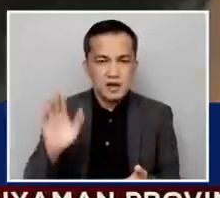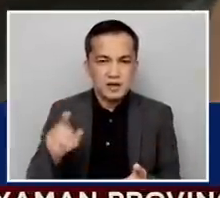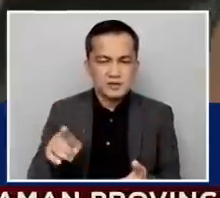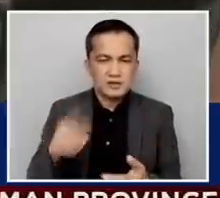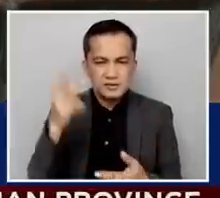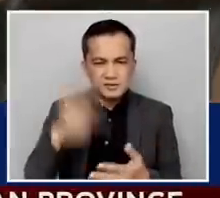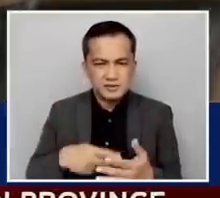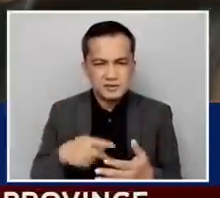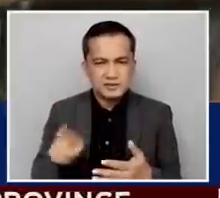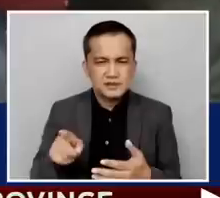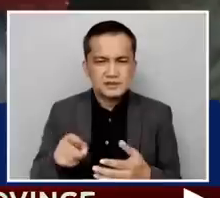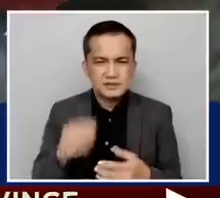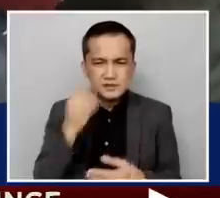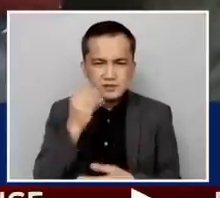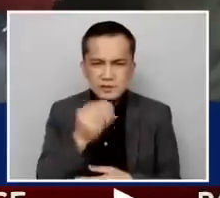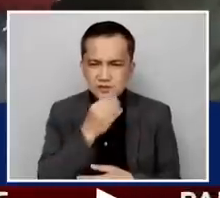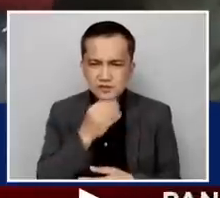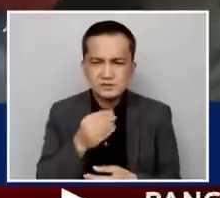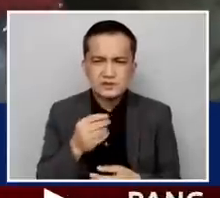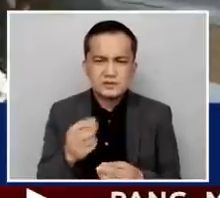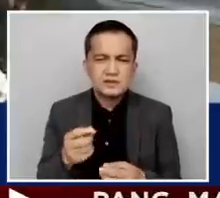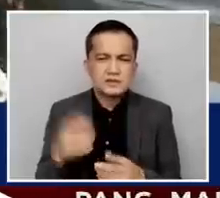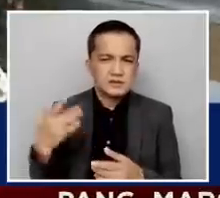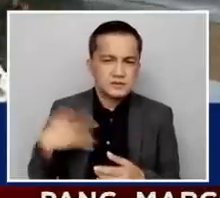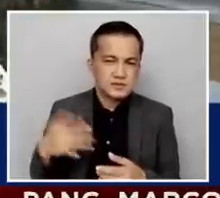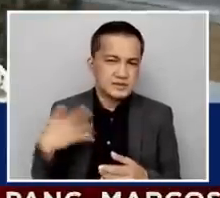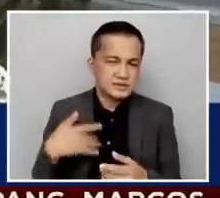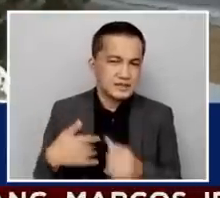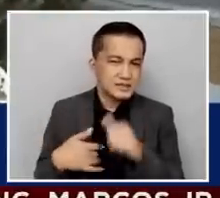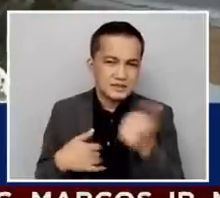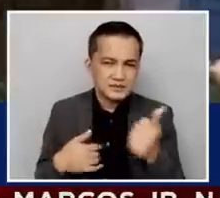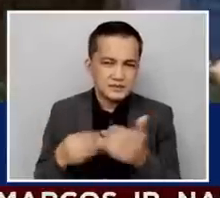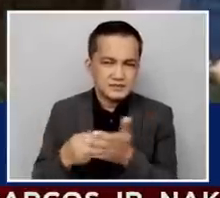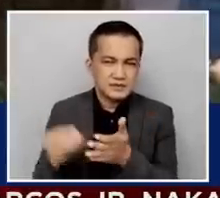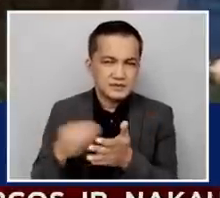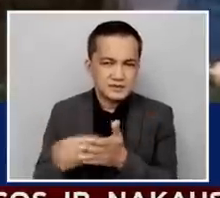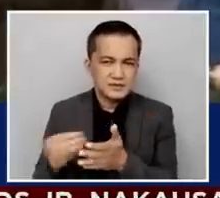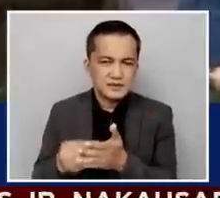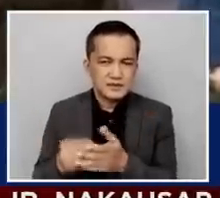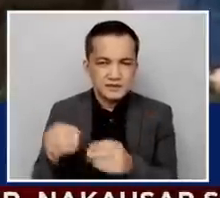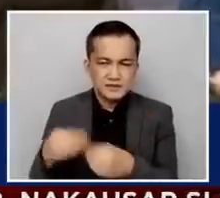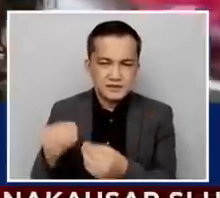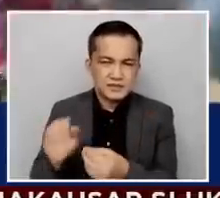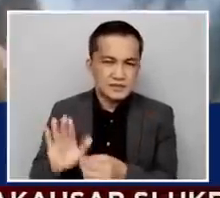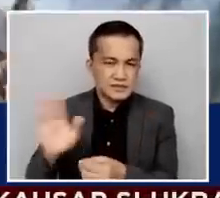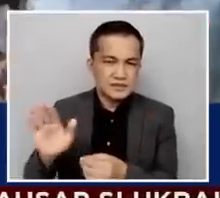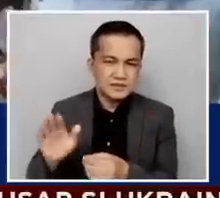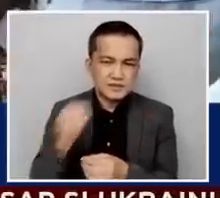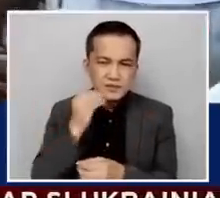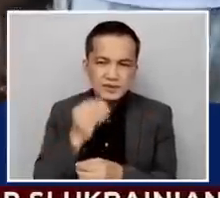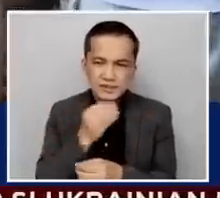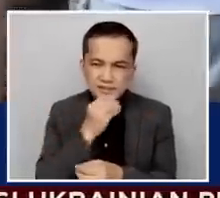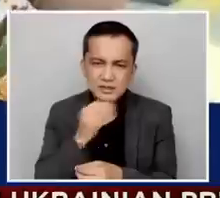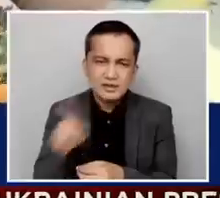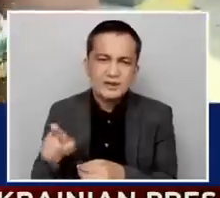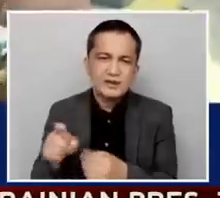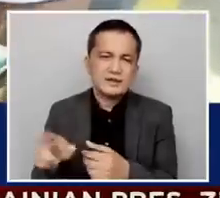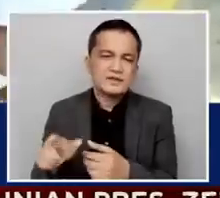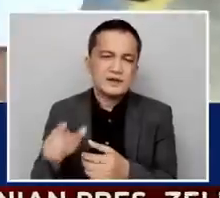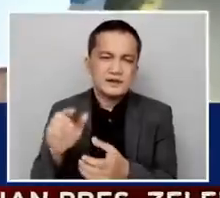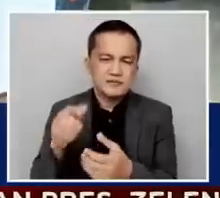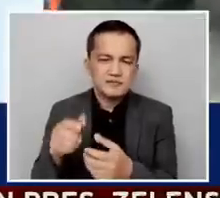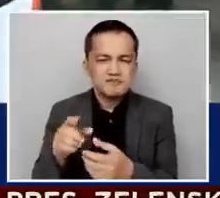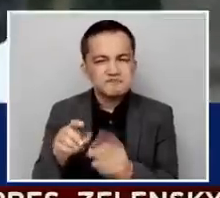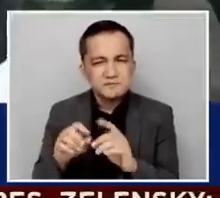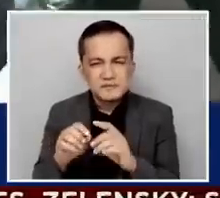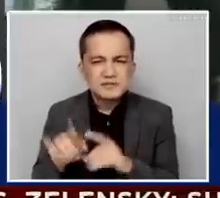presyo ng ilang bulaklak, dumidiskarte na lang ang mga mamimili, mabigyan lang ng bulaklak ang mga mahal sa buhay. Si